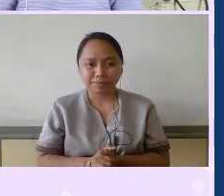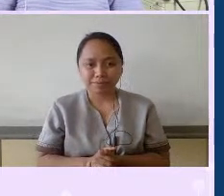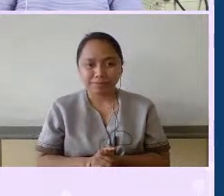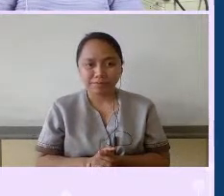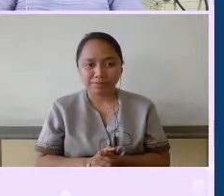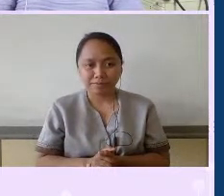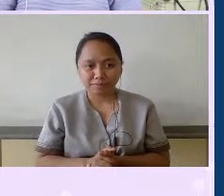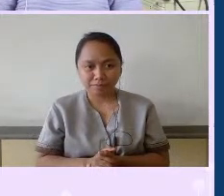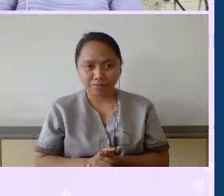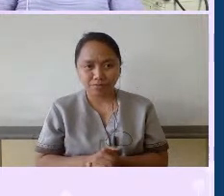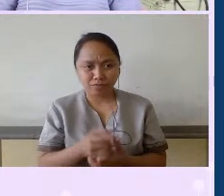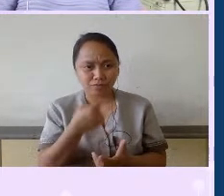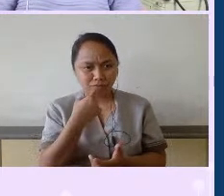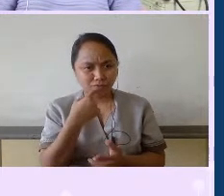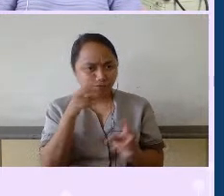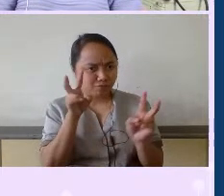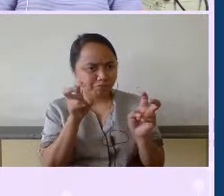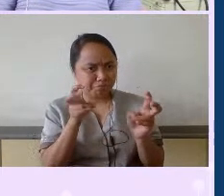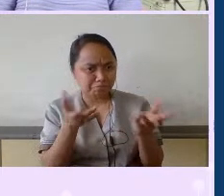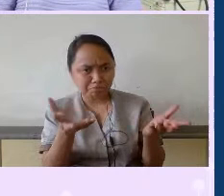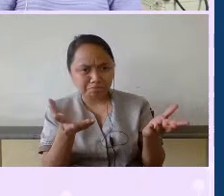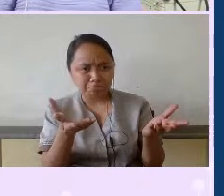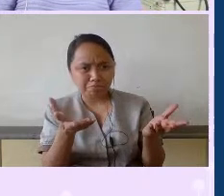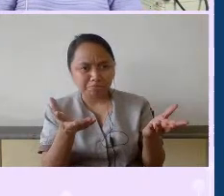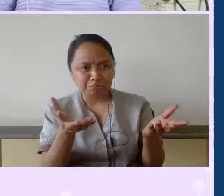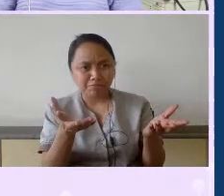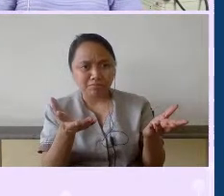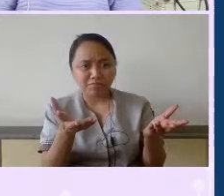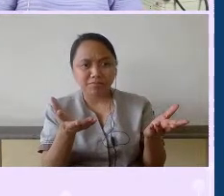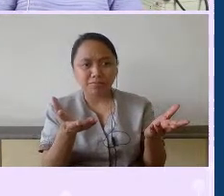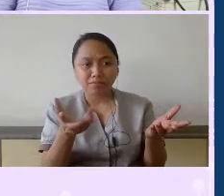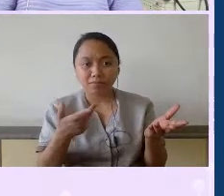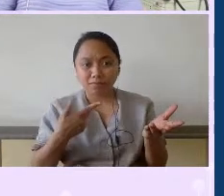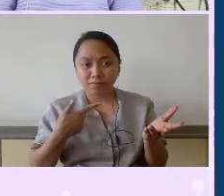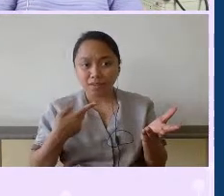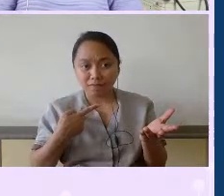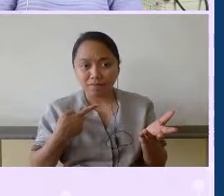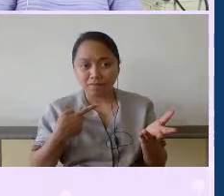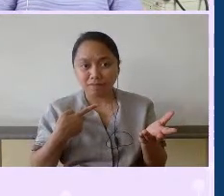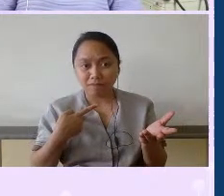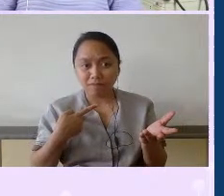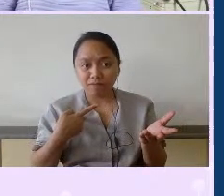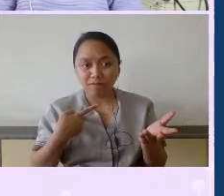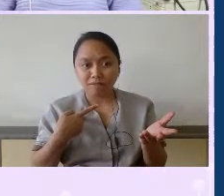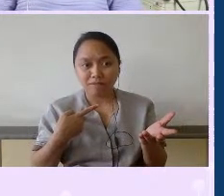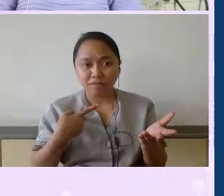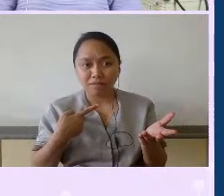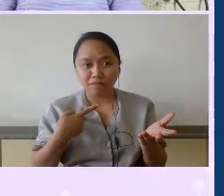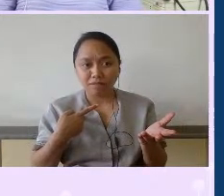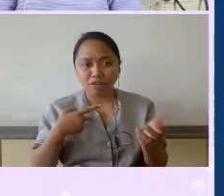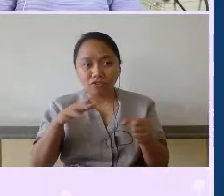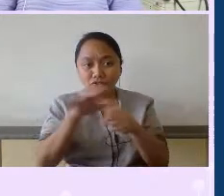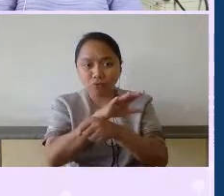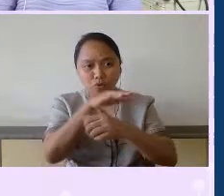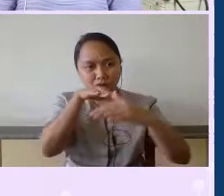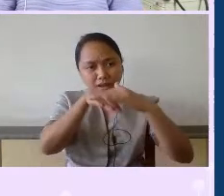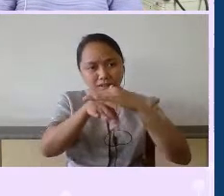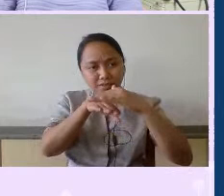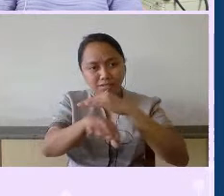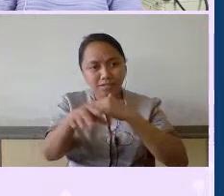please. Now, sinasabi natin na meron na po tayong equal access para sa